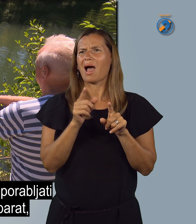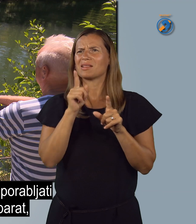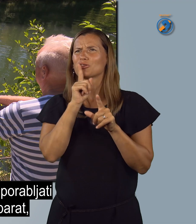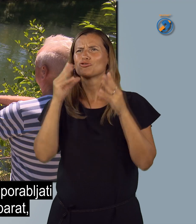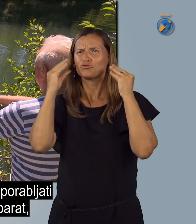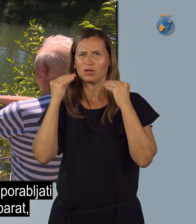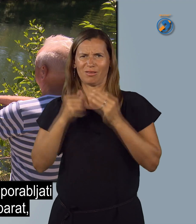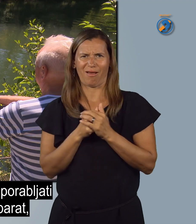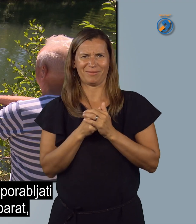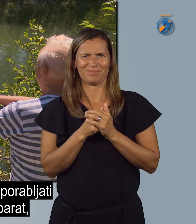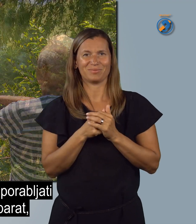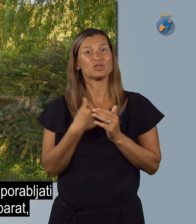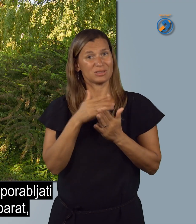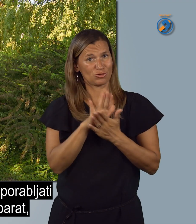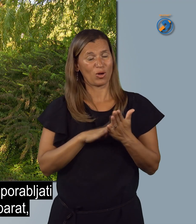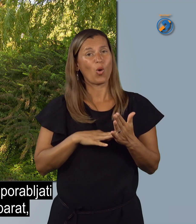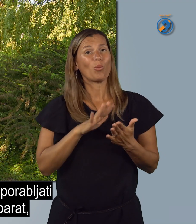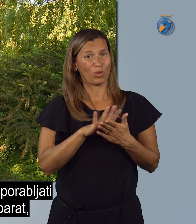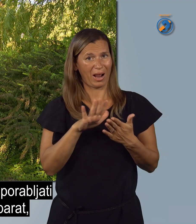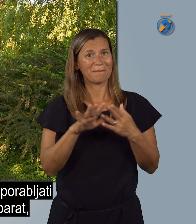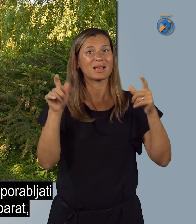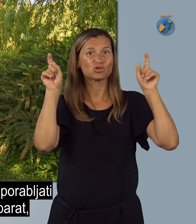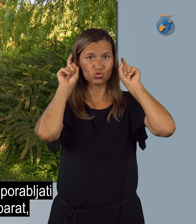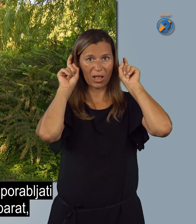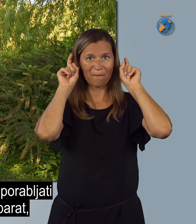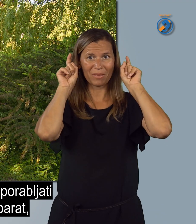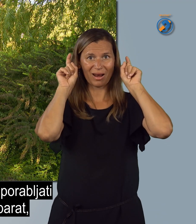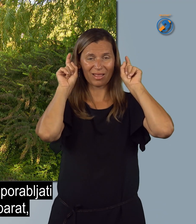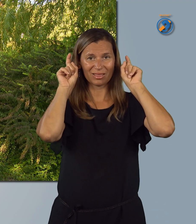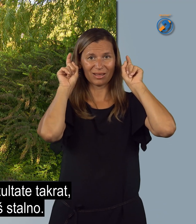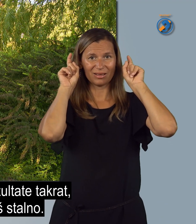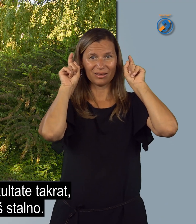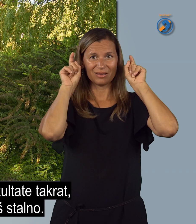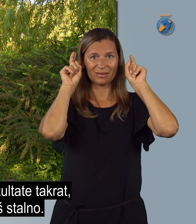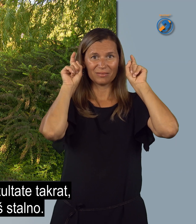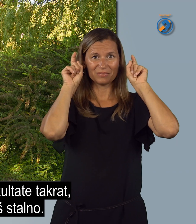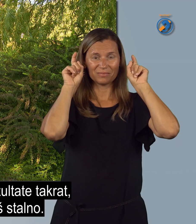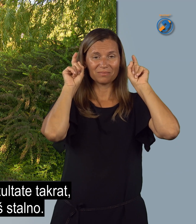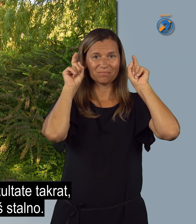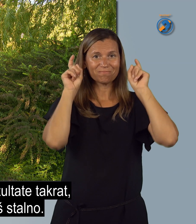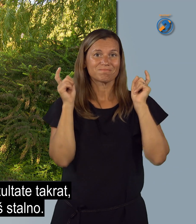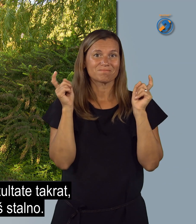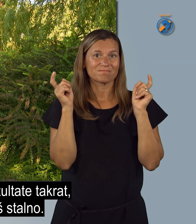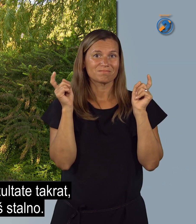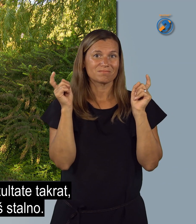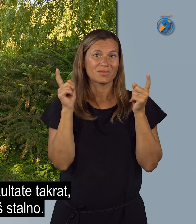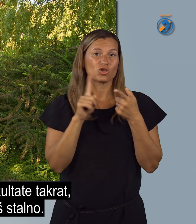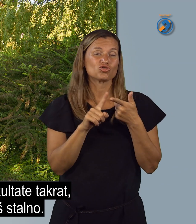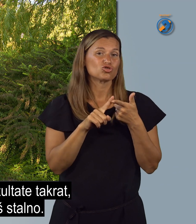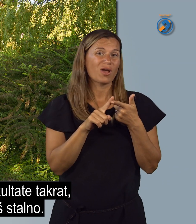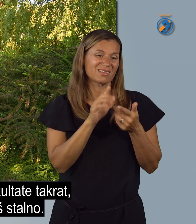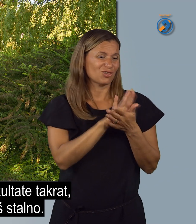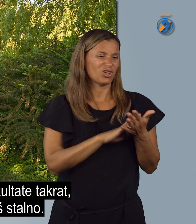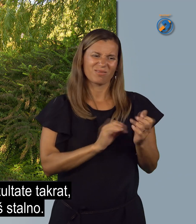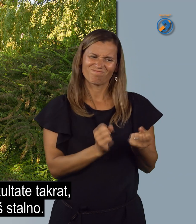začneš uporabljati pripomoček tudi kot slušni aparat, začne, kot rečeno, rezultate dajati takrat, ko